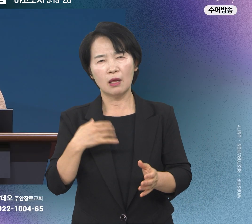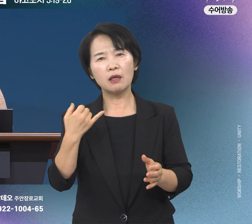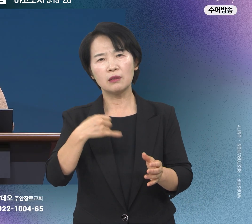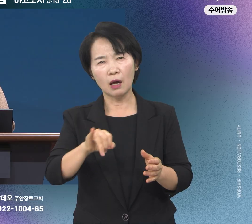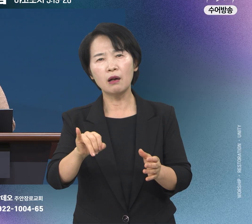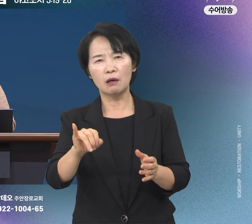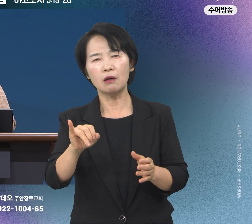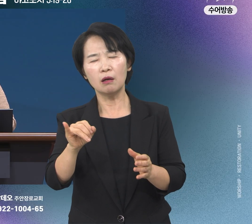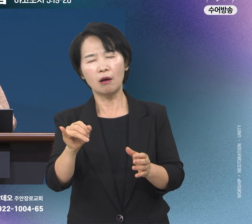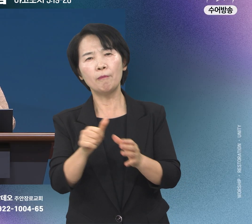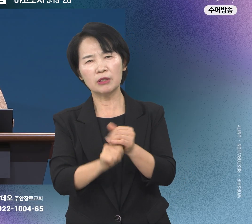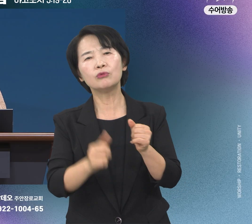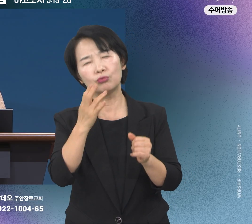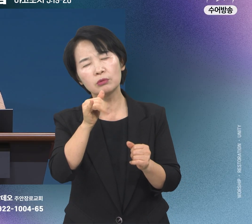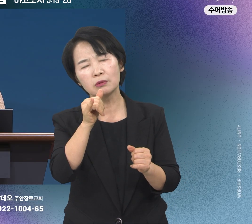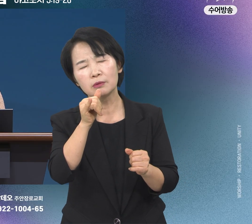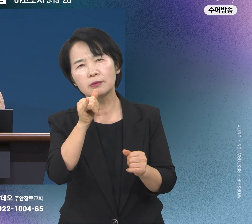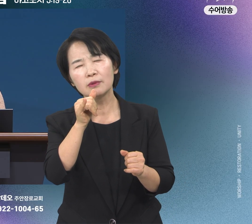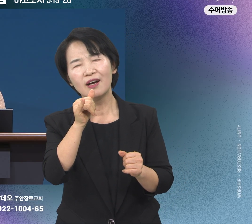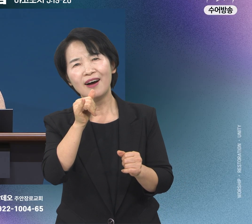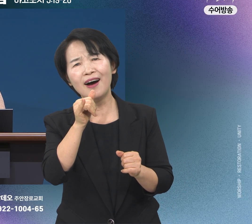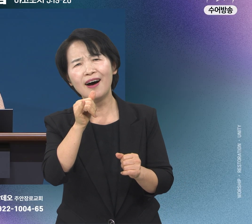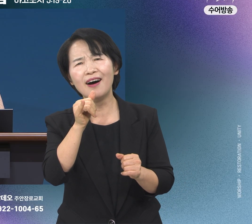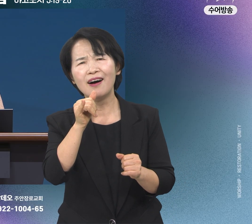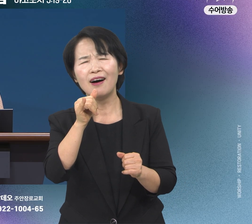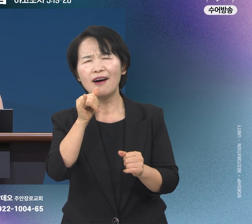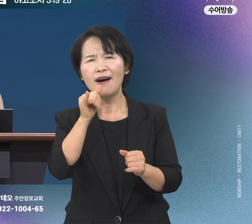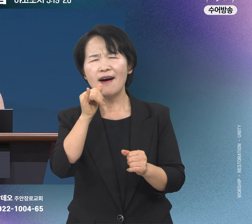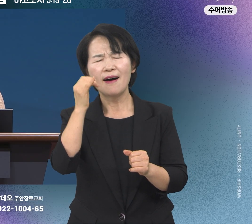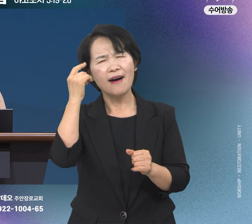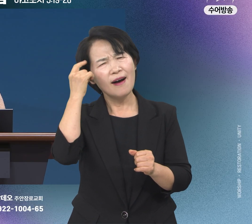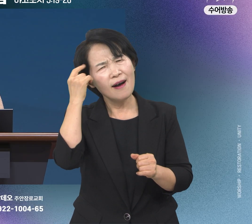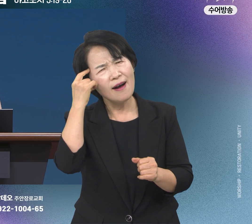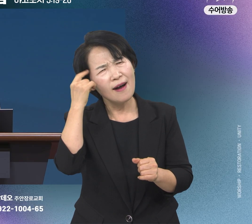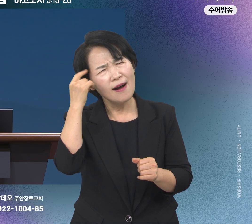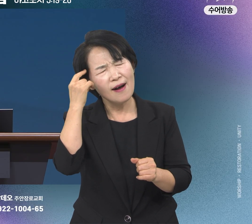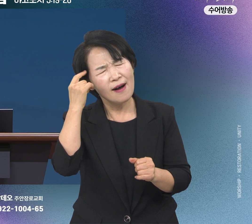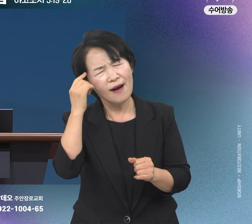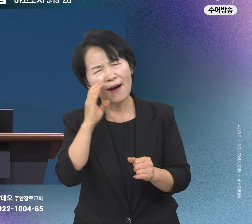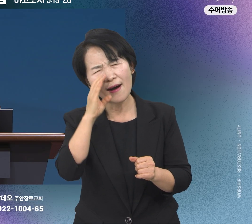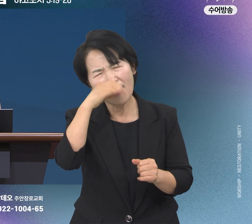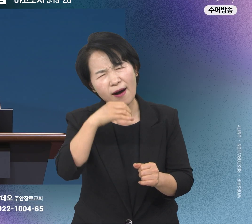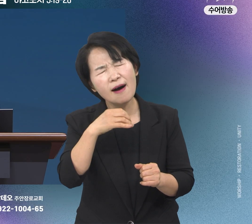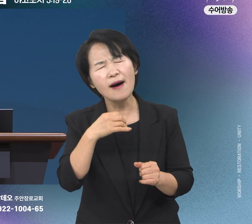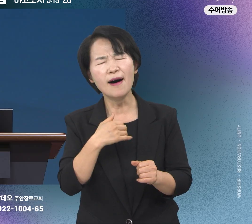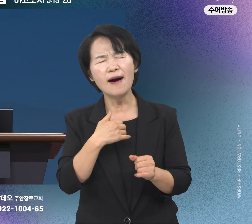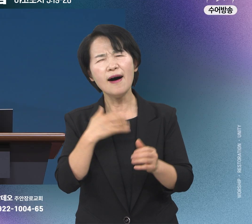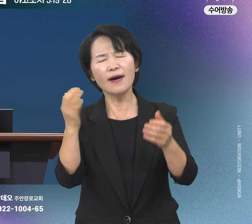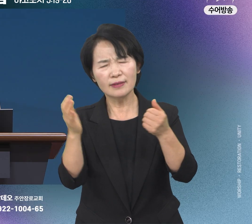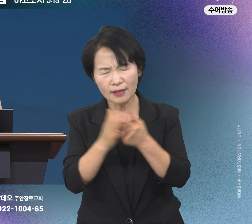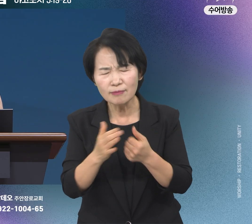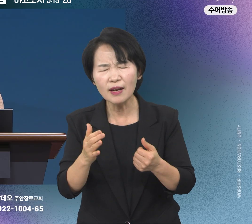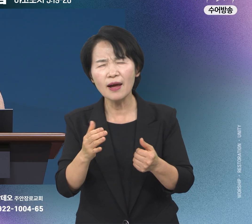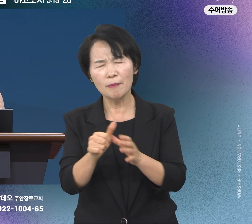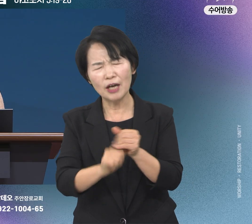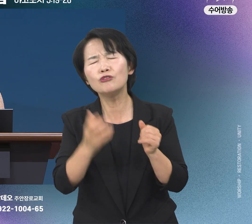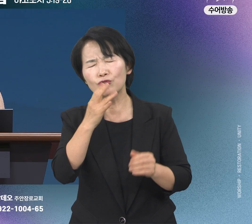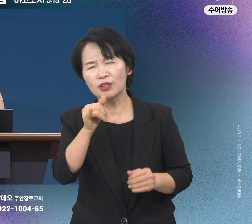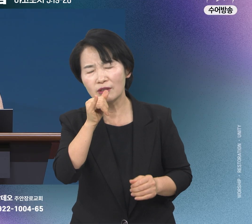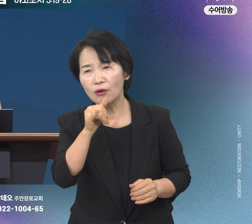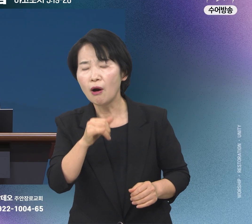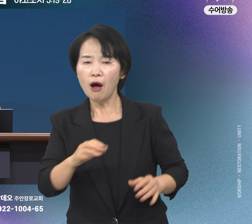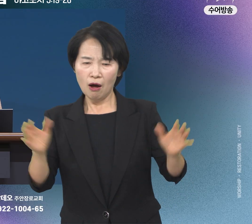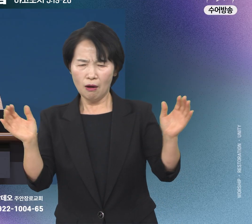이러셨다는 거예요. 소영이는 영악해서 걔라면 그럴 수 있어요 하시는데 제가 이 말을 나중에 듣고 너무